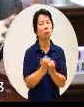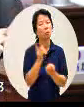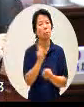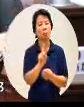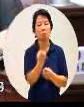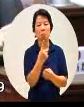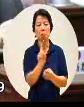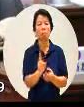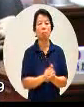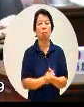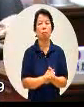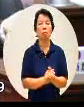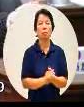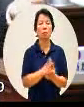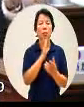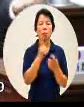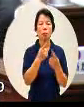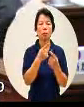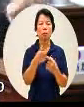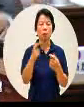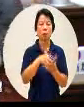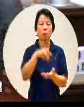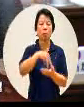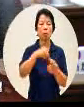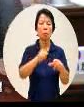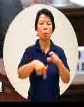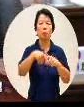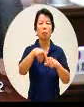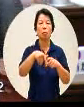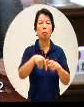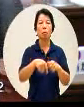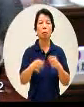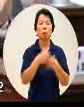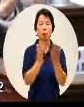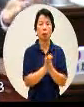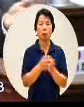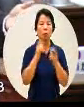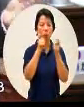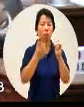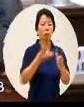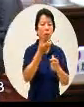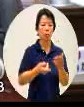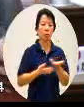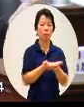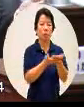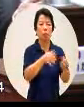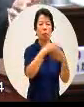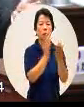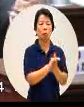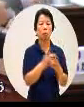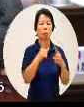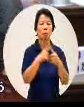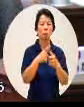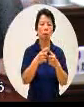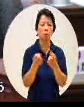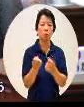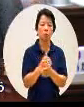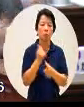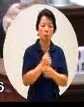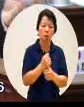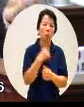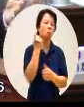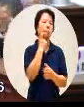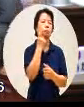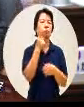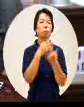原因出在頂漢公司91年給高雄市政府的報告人口灌水我們現在兩百七十幾